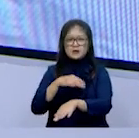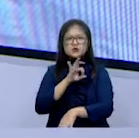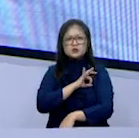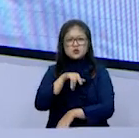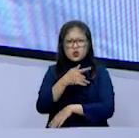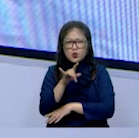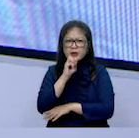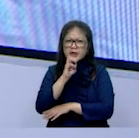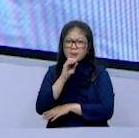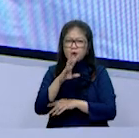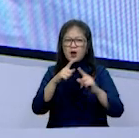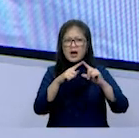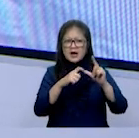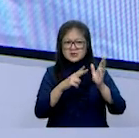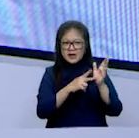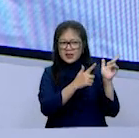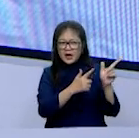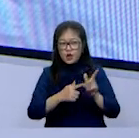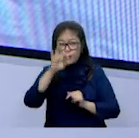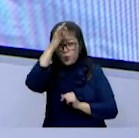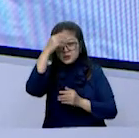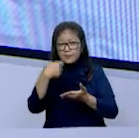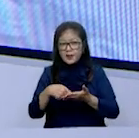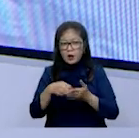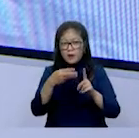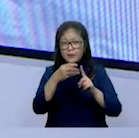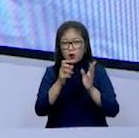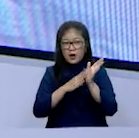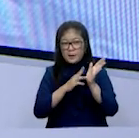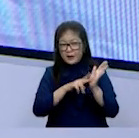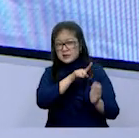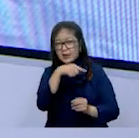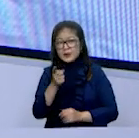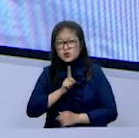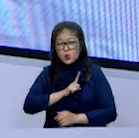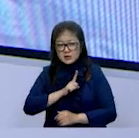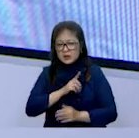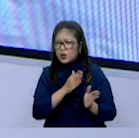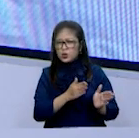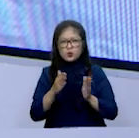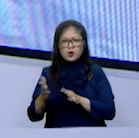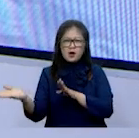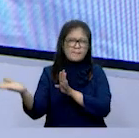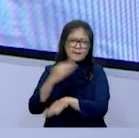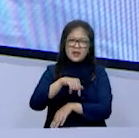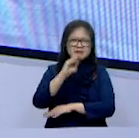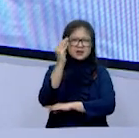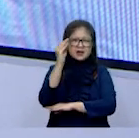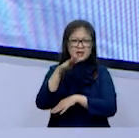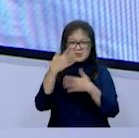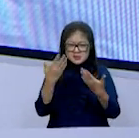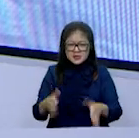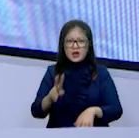kemudian menghimbau OSN TNI dan Polri serta pegawai BUMN hingga swasta menunda perjalanan balik ke Jabodetabek setelah